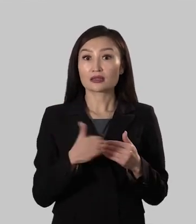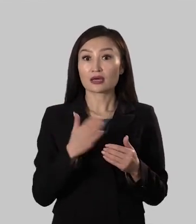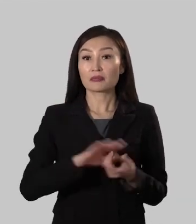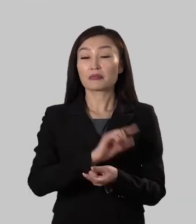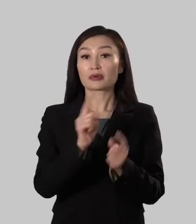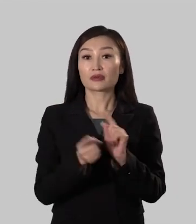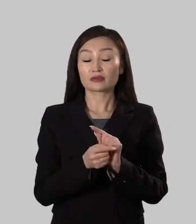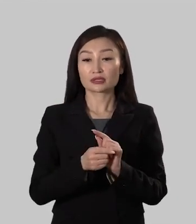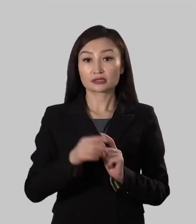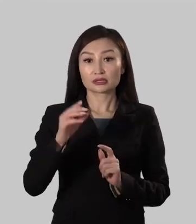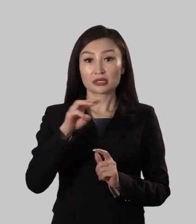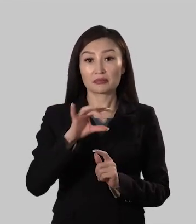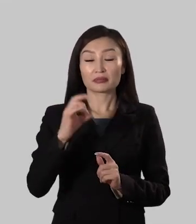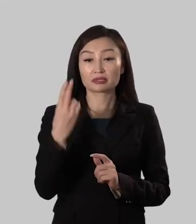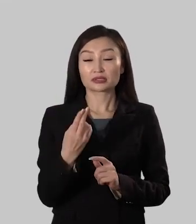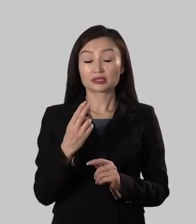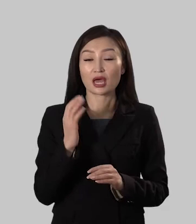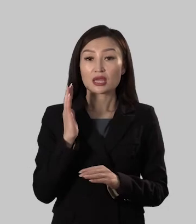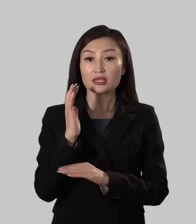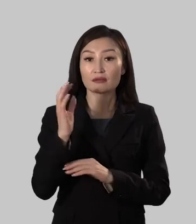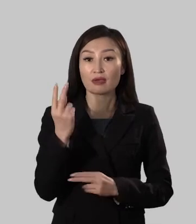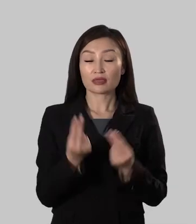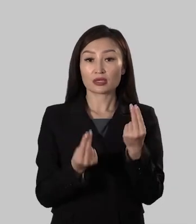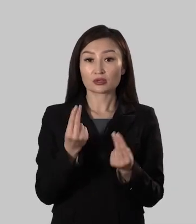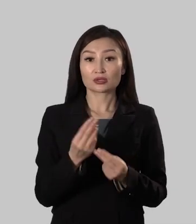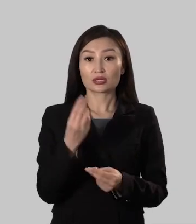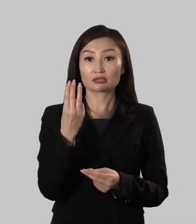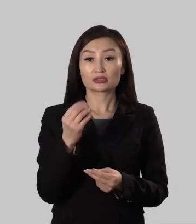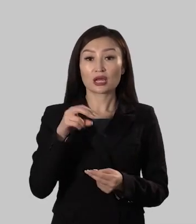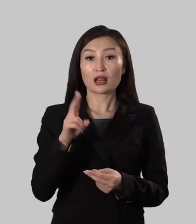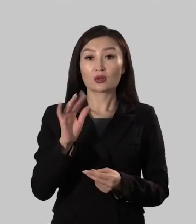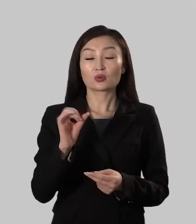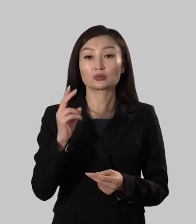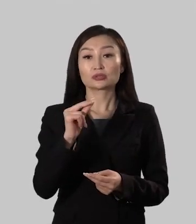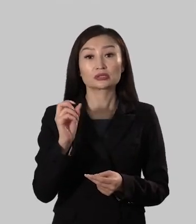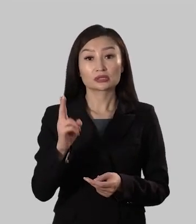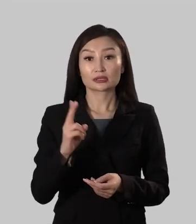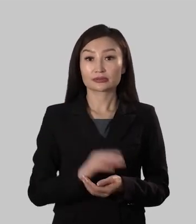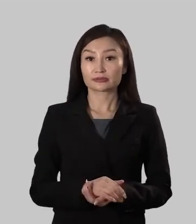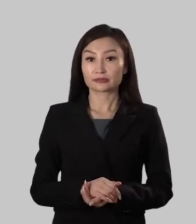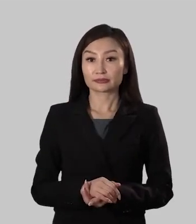превратил юношу в деревянную игрушку щелкунчика.